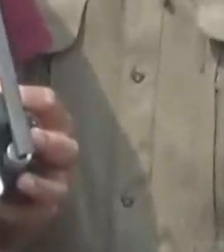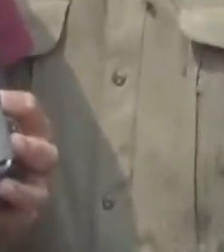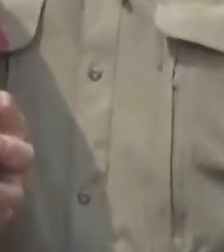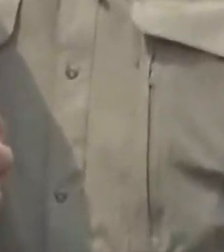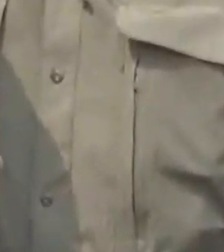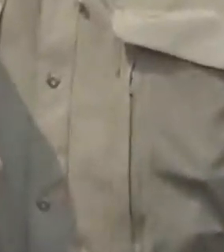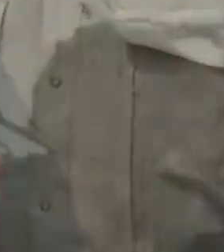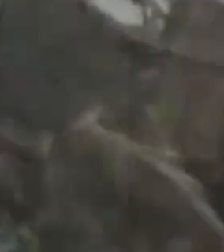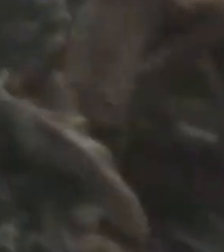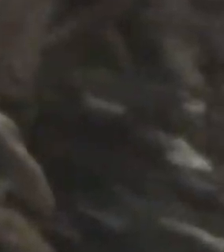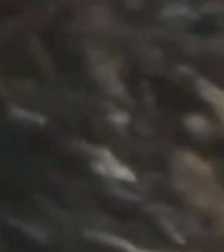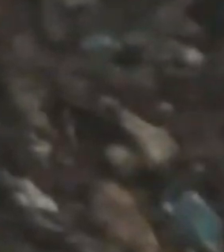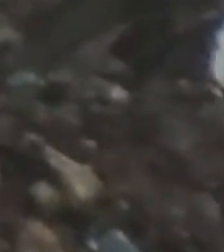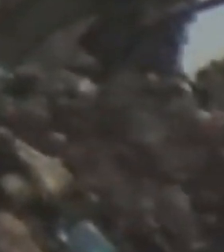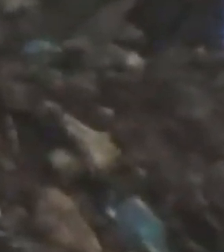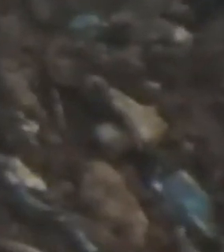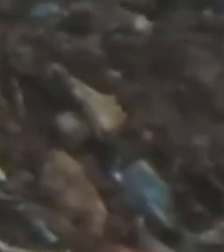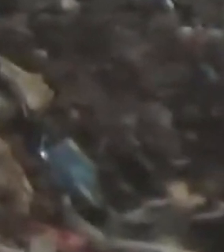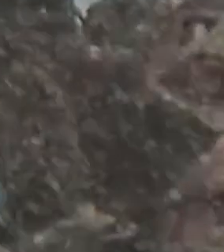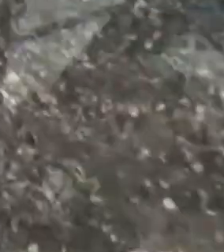mengelola sampah menjadi sumber listrik.